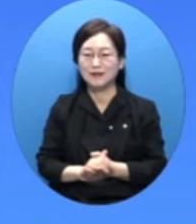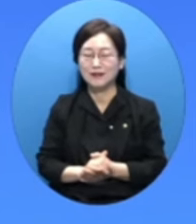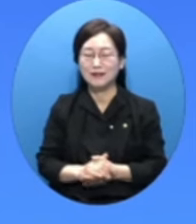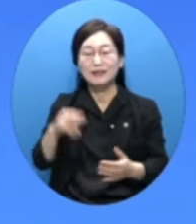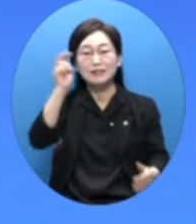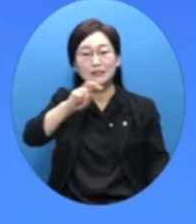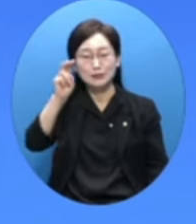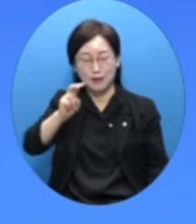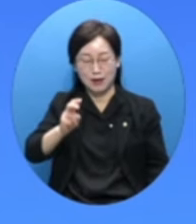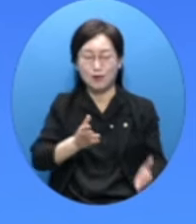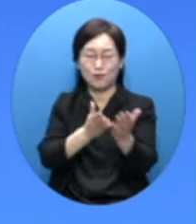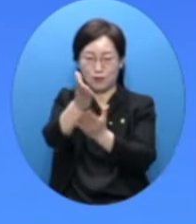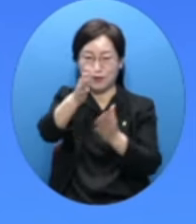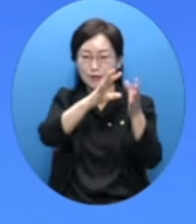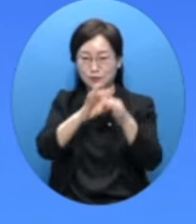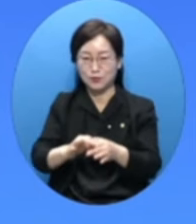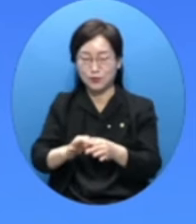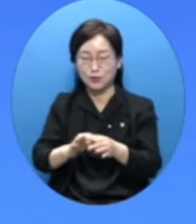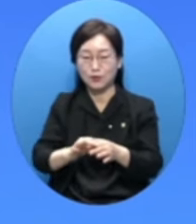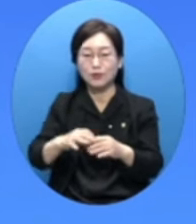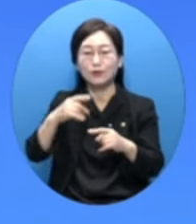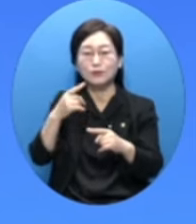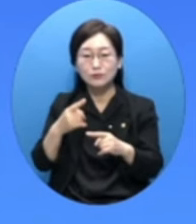음악과 함께 살았습니다. 그런데